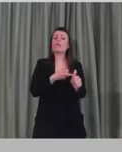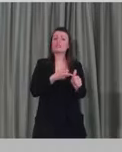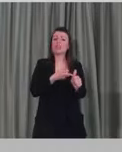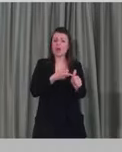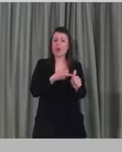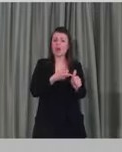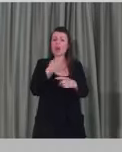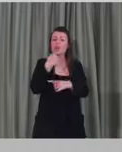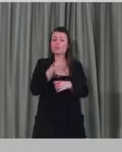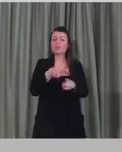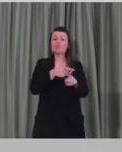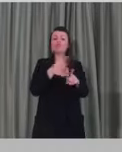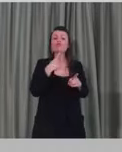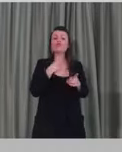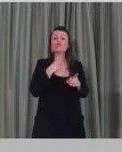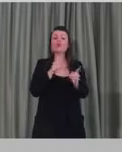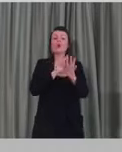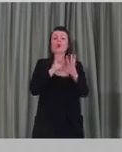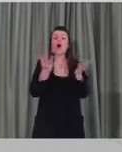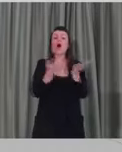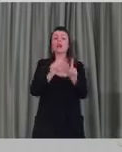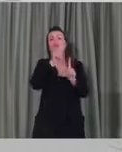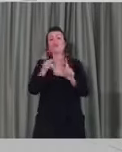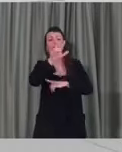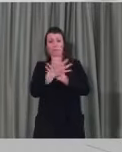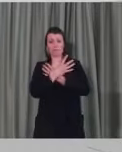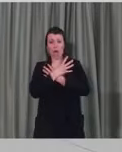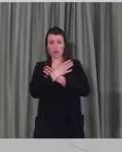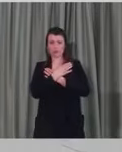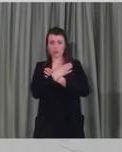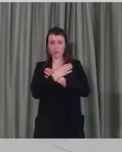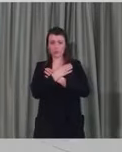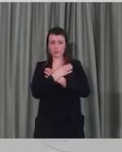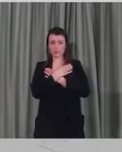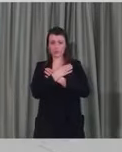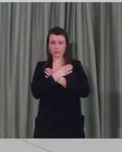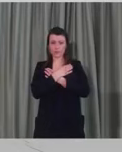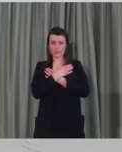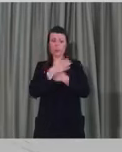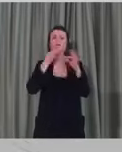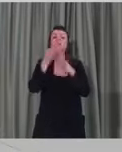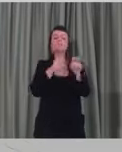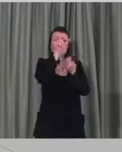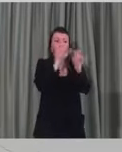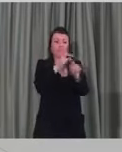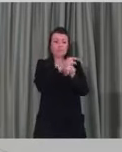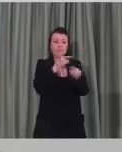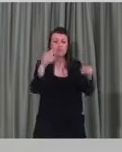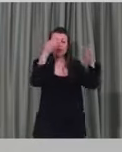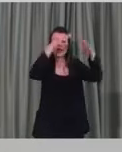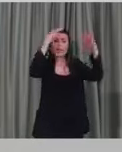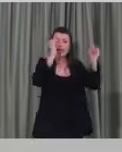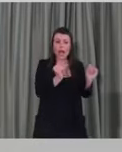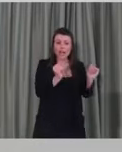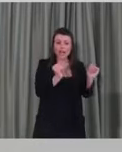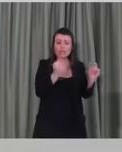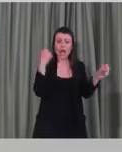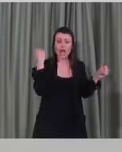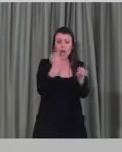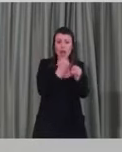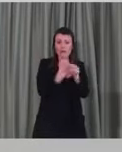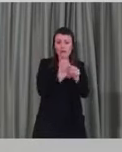fino al 3 maggio vuol dire che tutti coloro che sono a casa dal lavoro avranno un